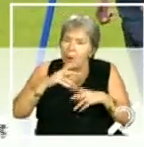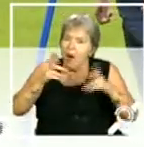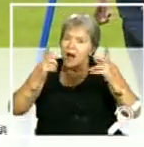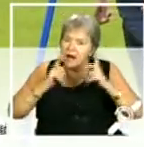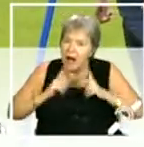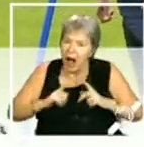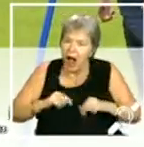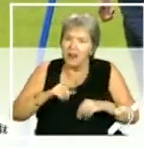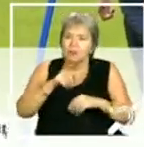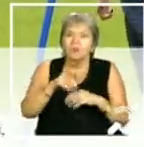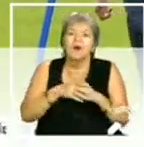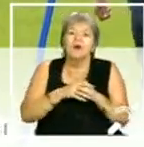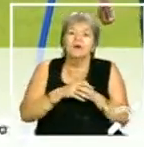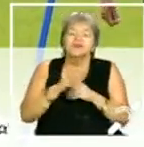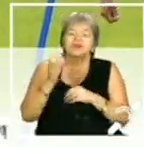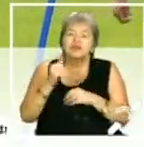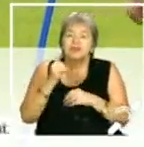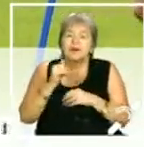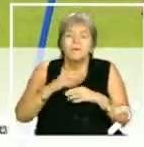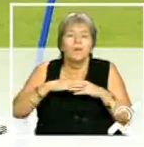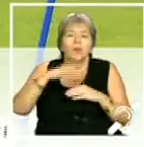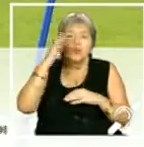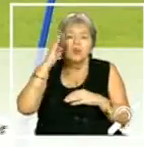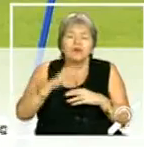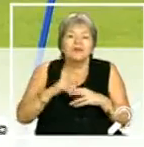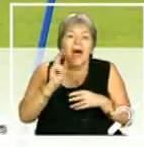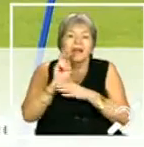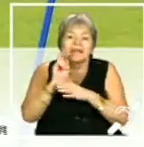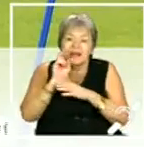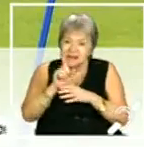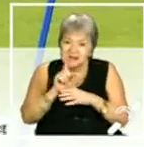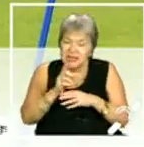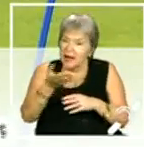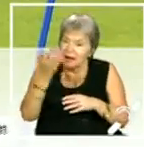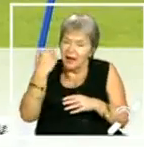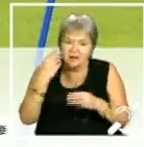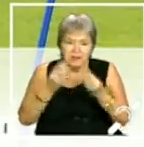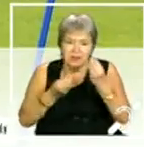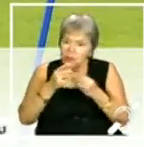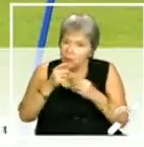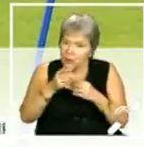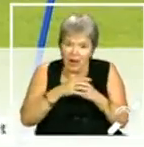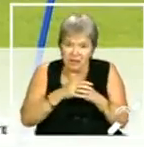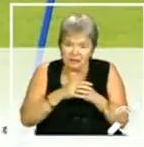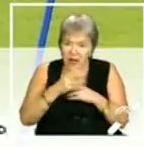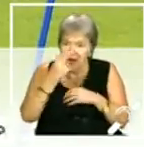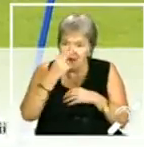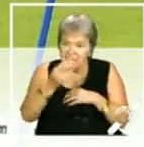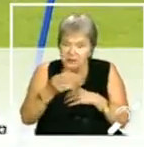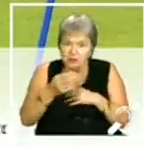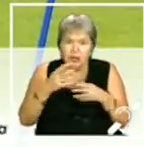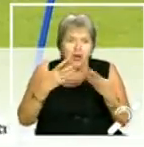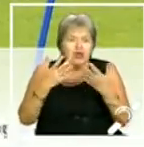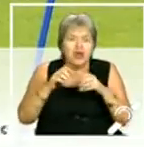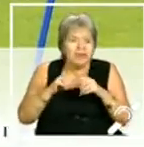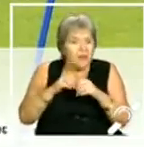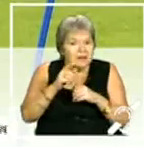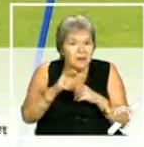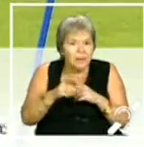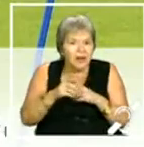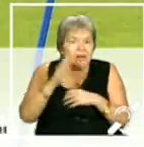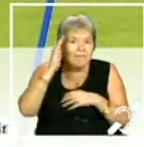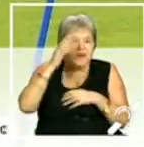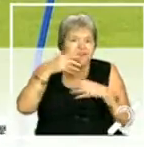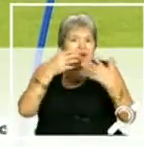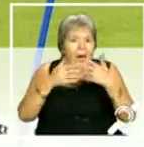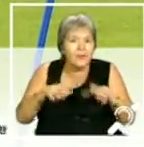multă liniște și la foarte multă precauție înainte acestor jocuri. Am văzut ce s-a întâmplat la partida pe care Belgia a